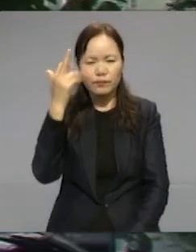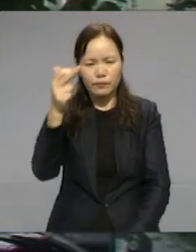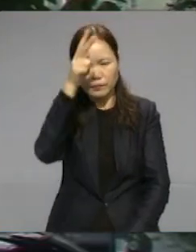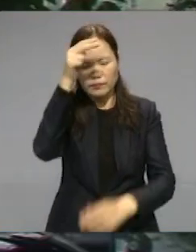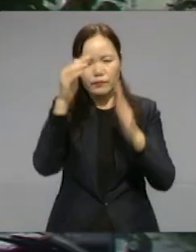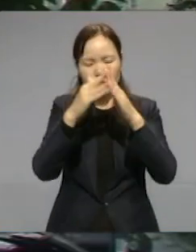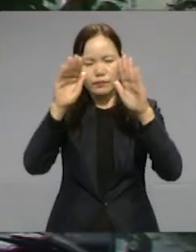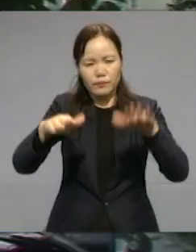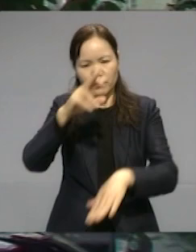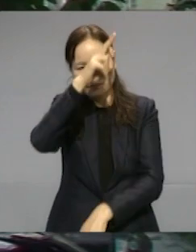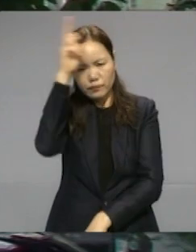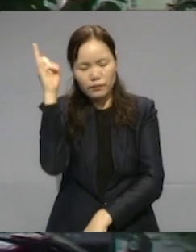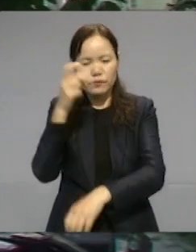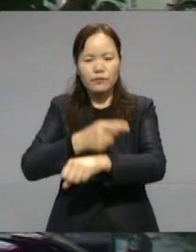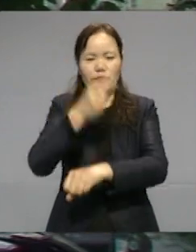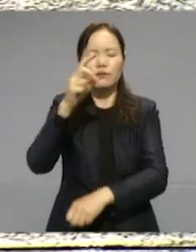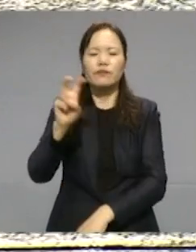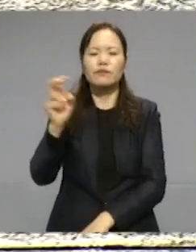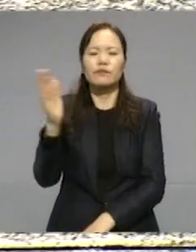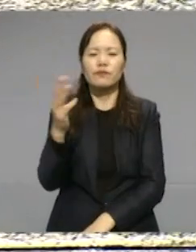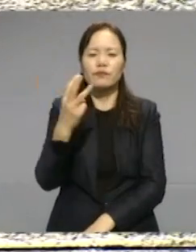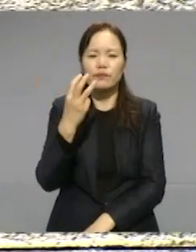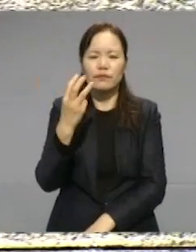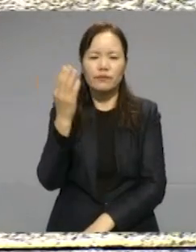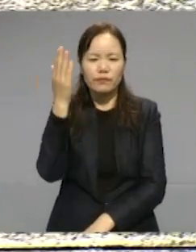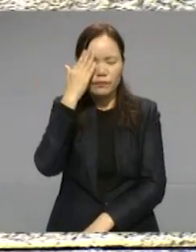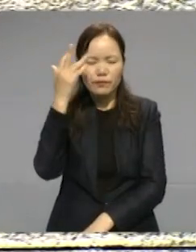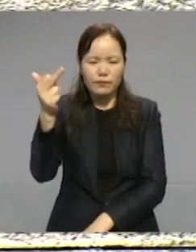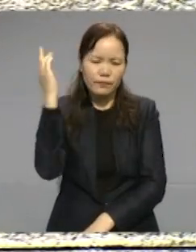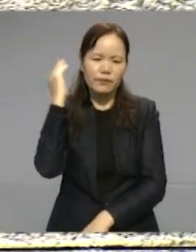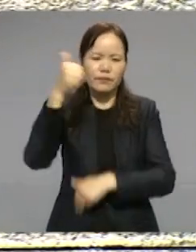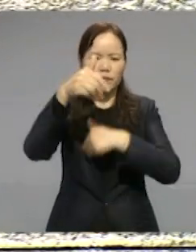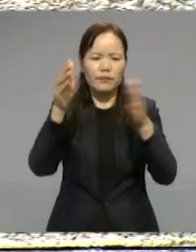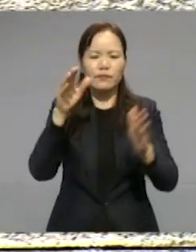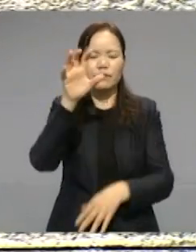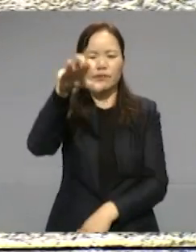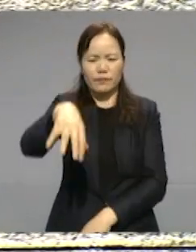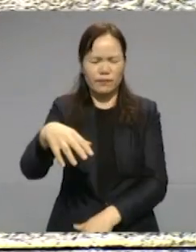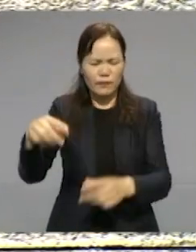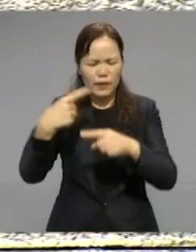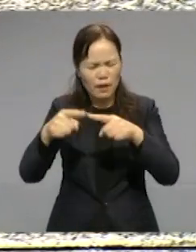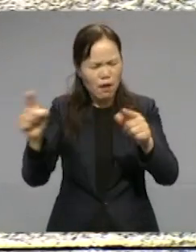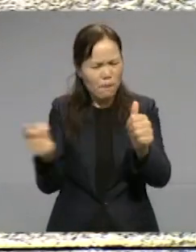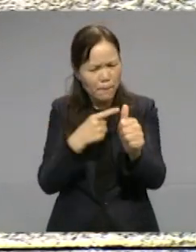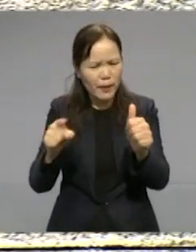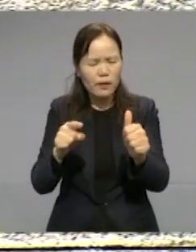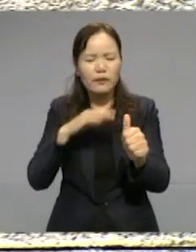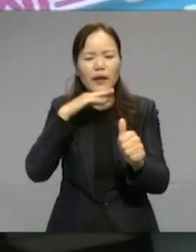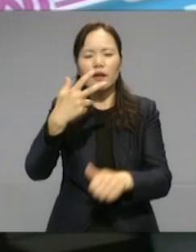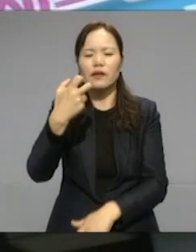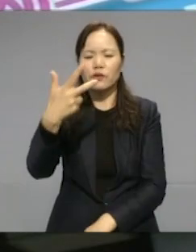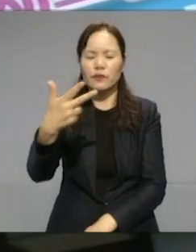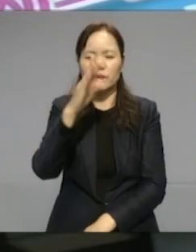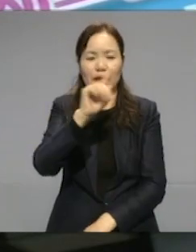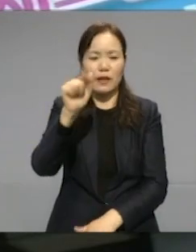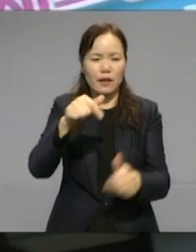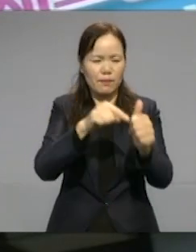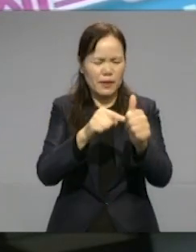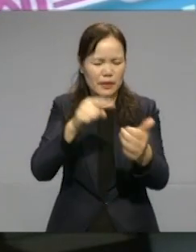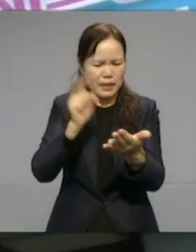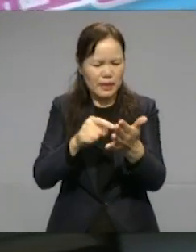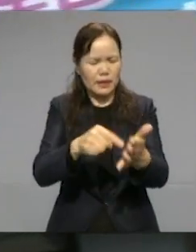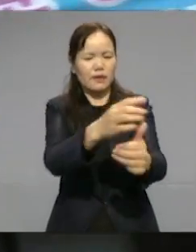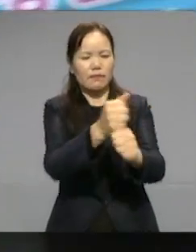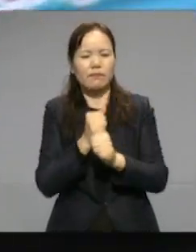오늘 오후 2시 1시 20분 쯤 용산 대통령실 앞에서 흉기 난동을 벌린 이른 일곱살 남성 박모씨를 긴급